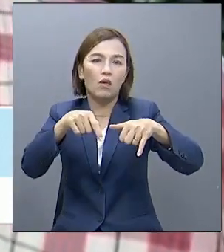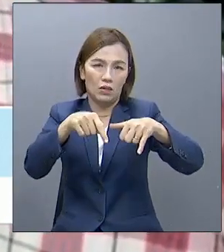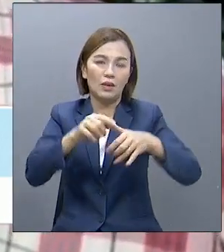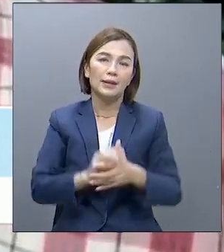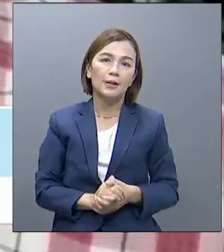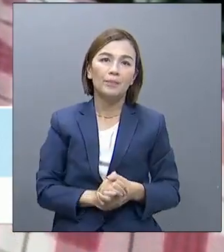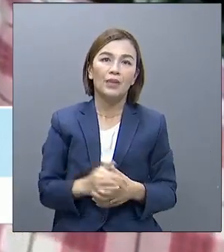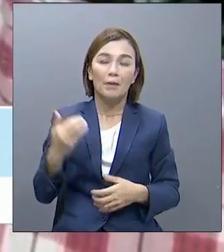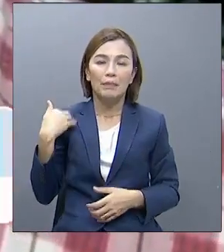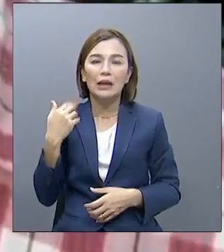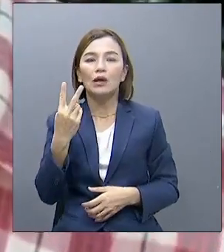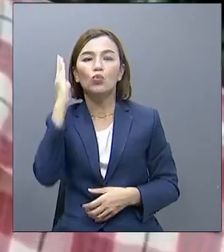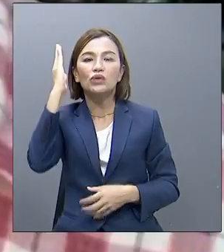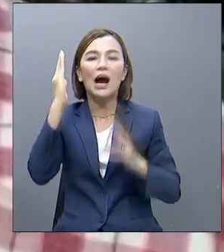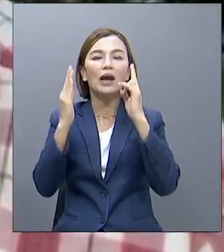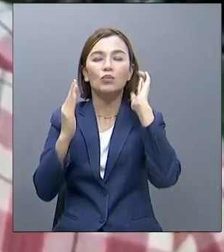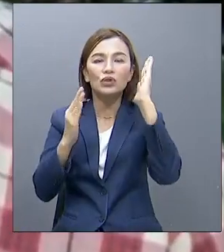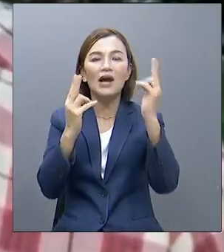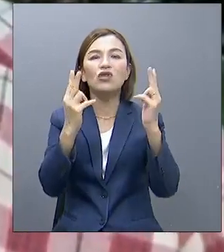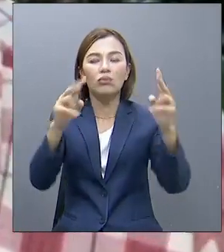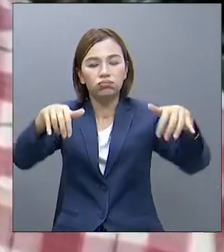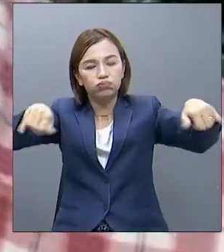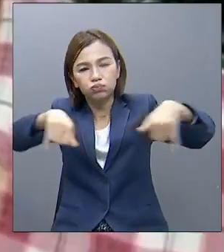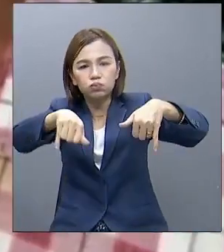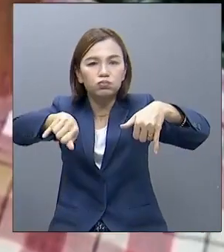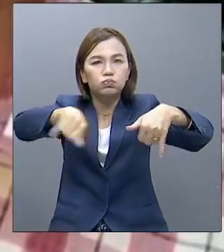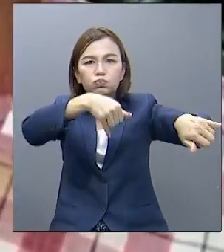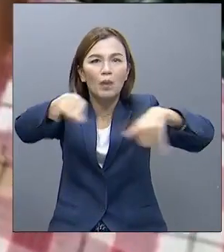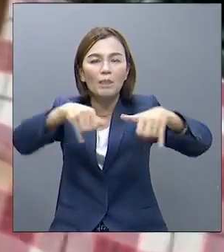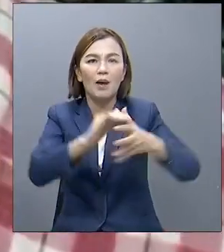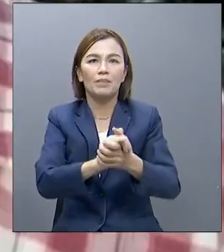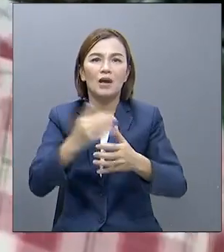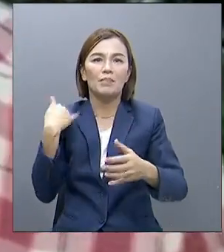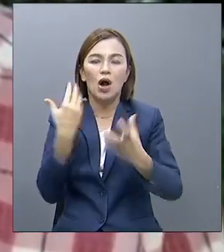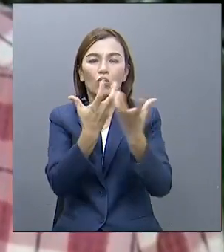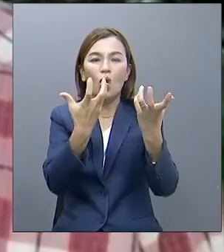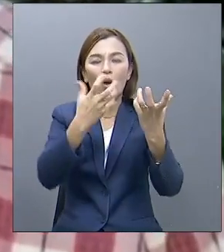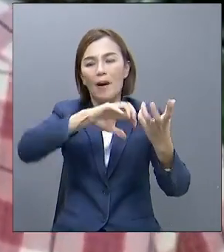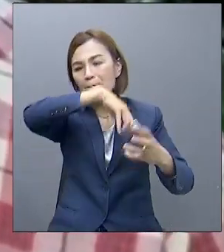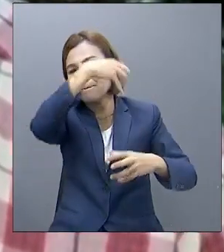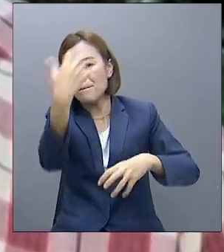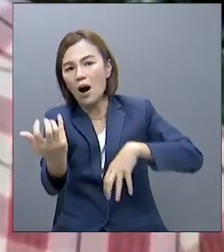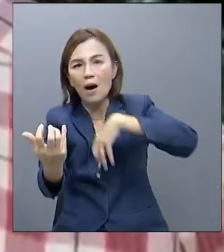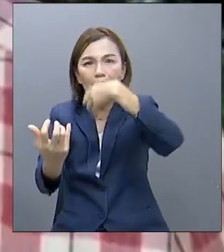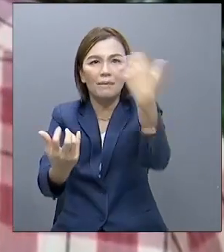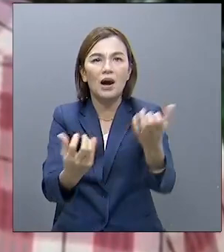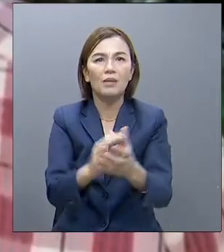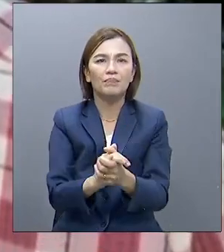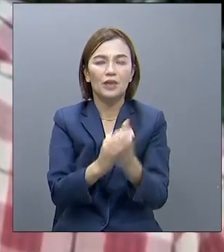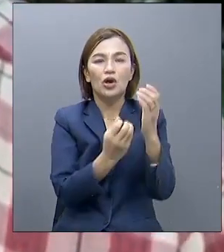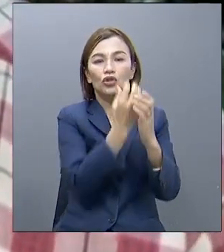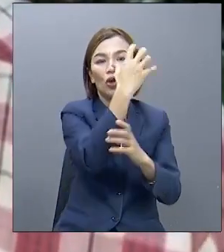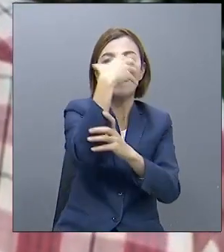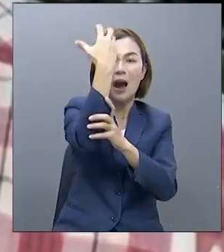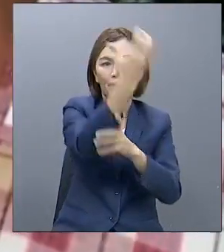มีอยู่2ตัวก็สู้กันมาตลอดข้าวของเสียหายไม่ว่ารั้วไม่ว่าต้นไม้ไม่ว่าเสาไฟฟ้า